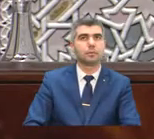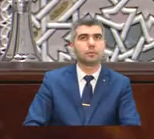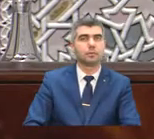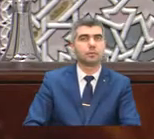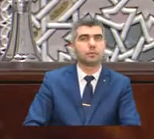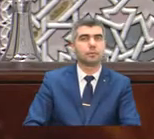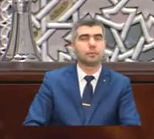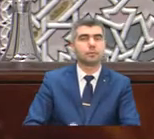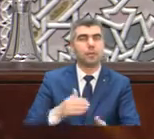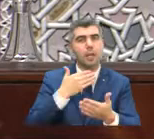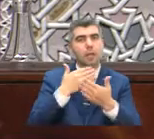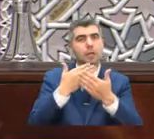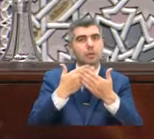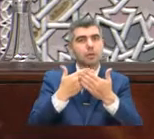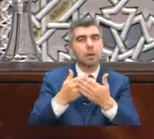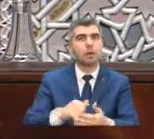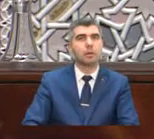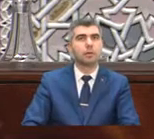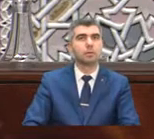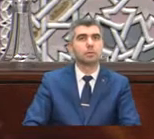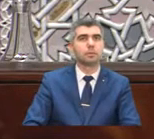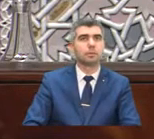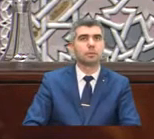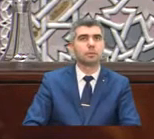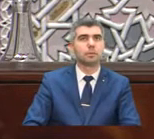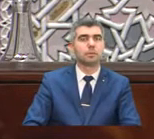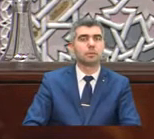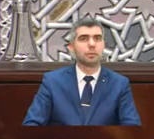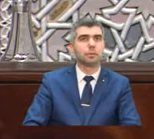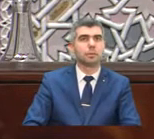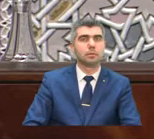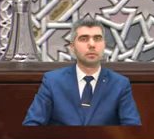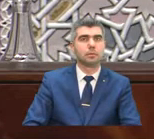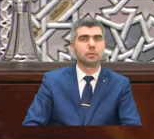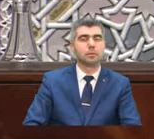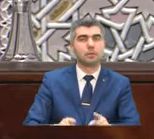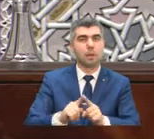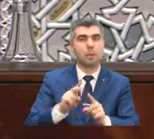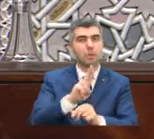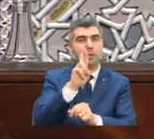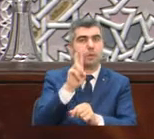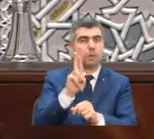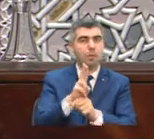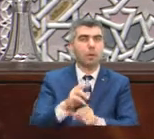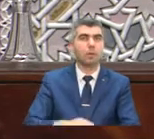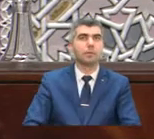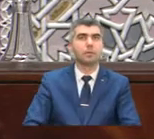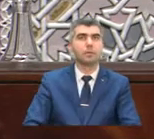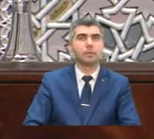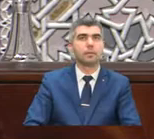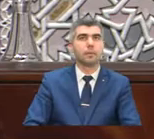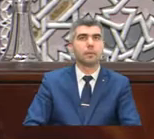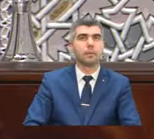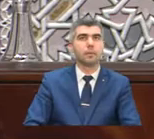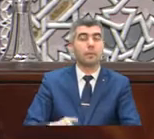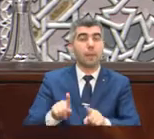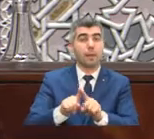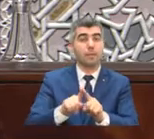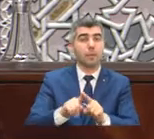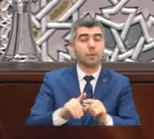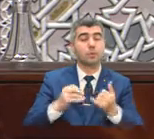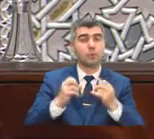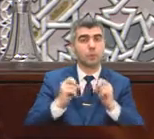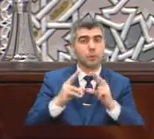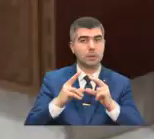شكرا سيد نائب المحترم على هذا السؤال. طبيعة الحال عندي جواب اللي تعطي